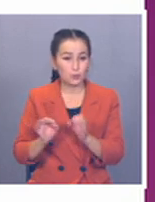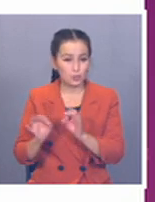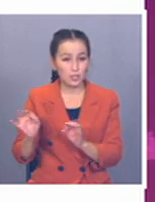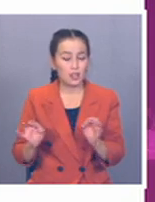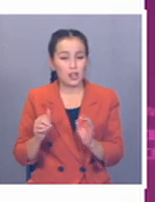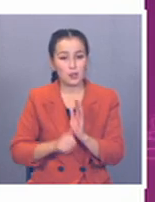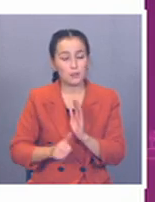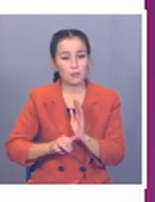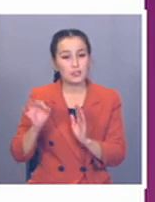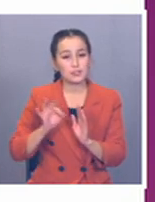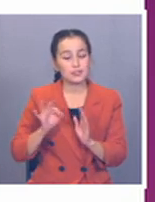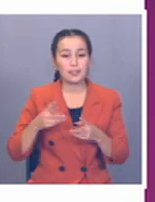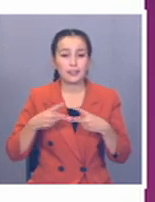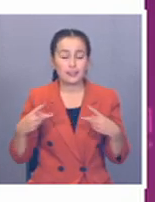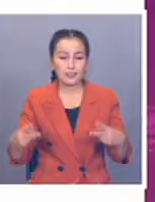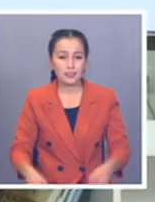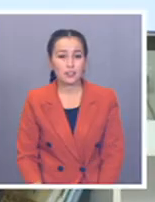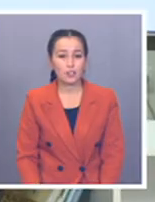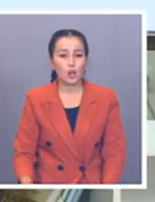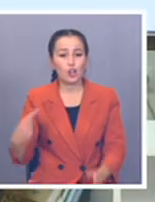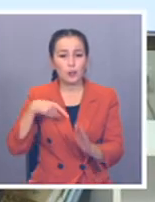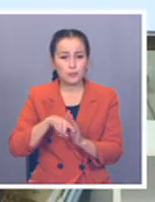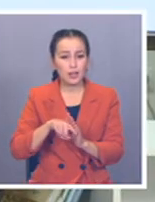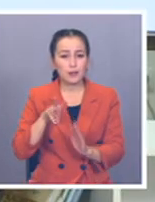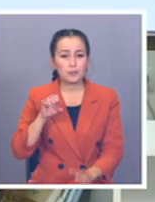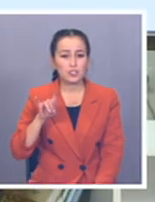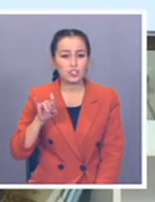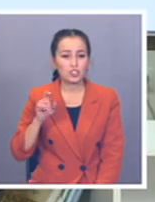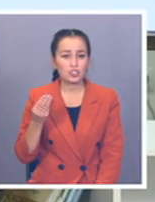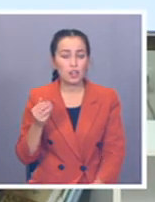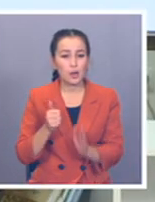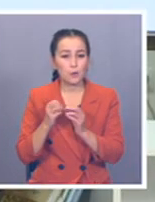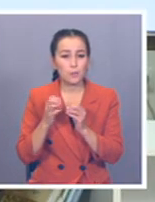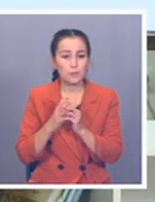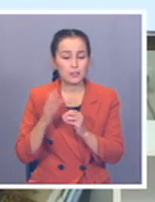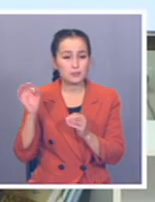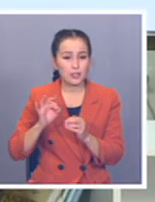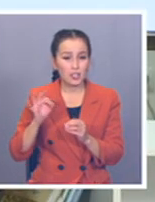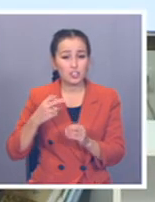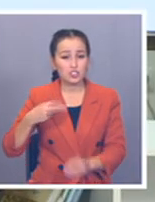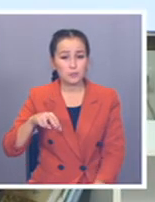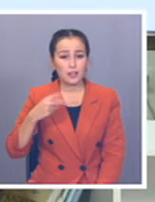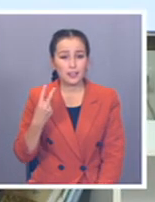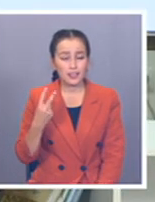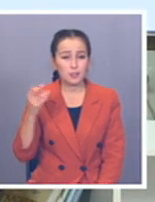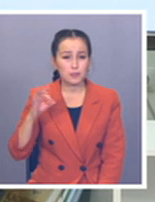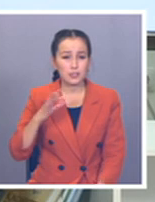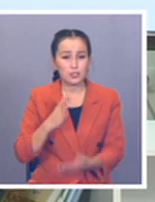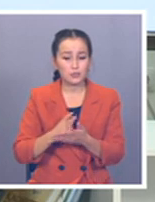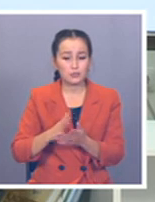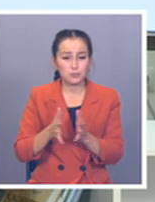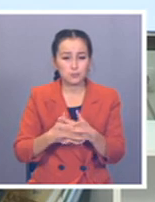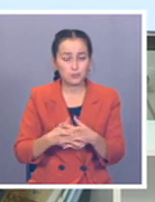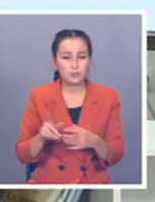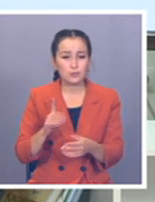Келесі тапсырма. Құрамындағы мырышы 15% және 22% болатын екі қорытпа бар. Егер